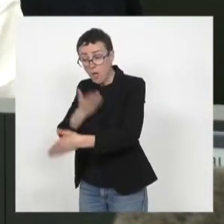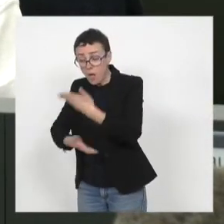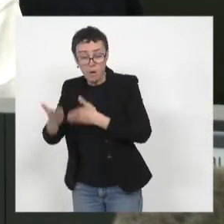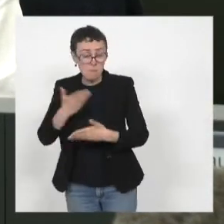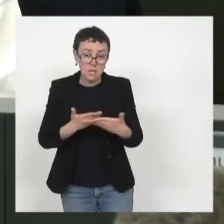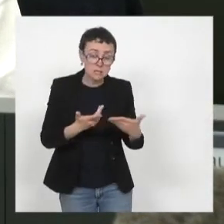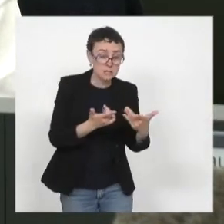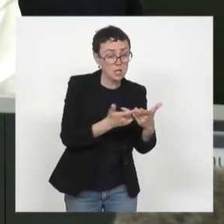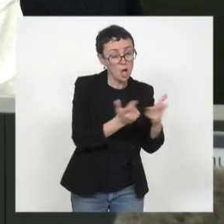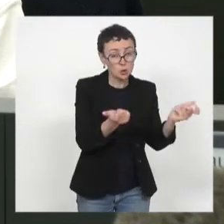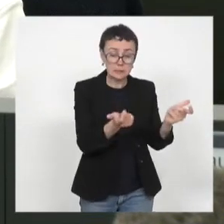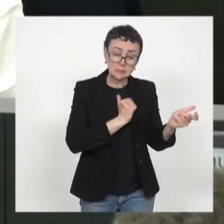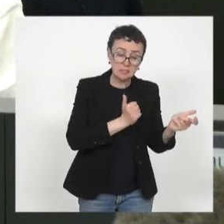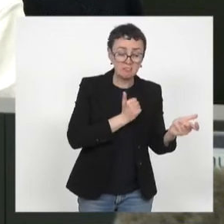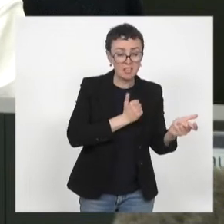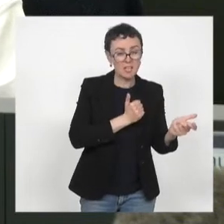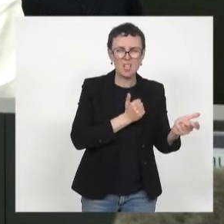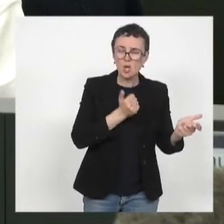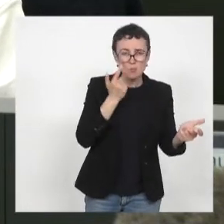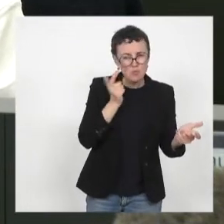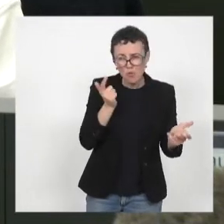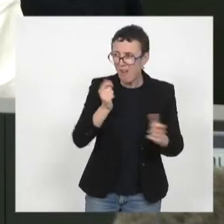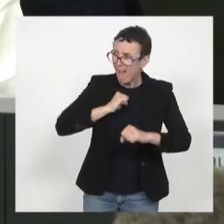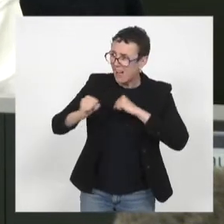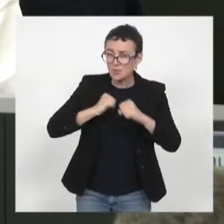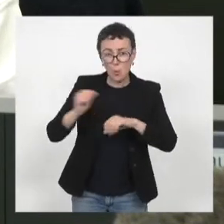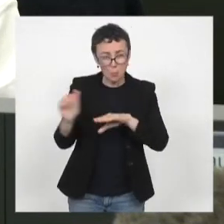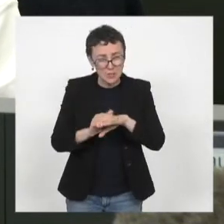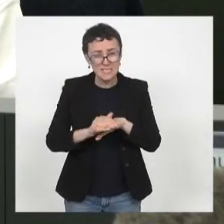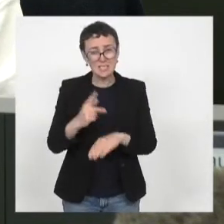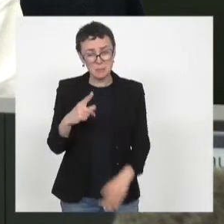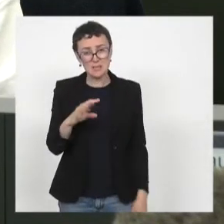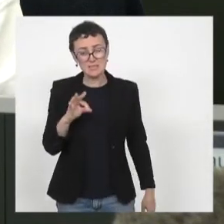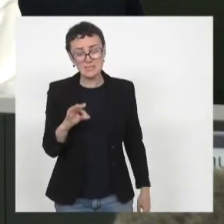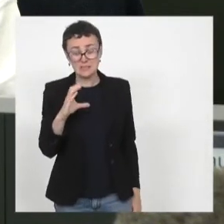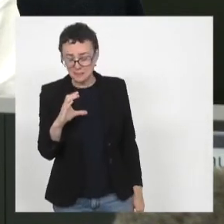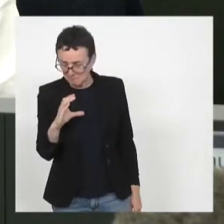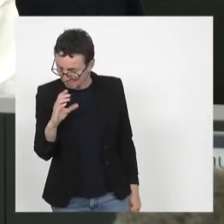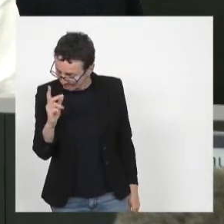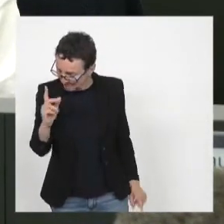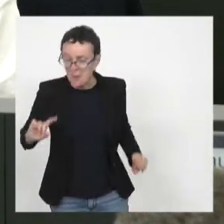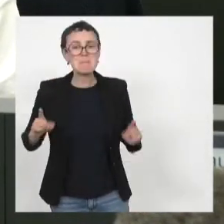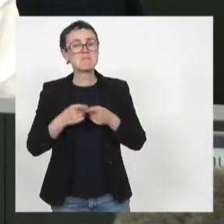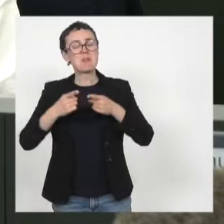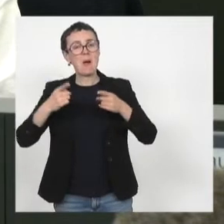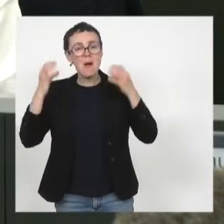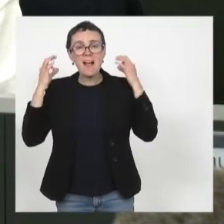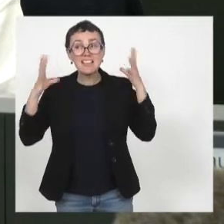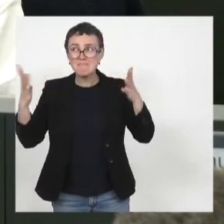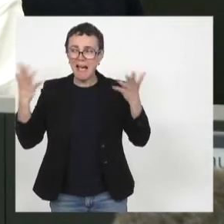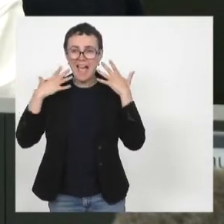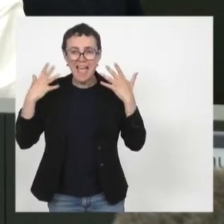plan climat-air-énergie, ce n'est pas notre credo. Ainsi, nous voterons contre cette délibération et resterons